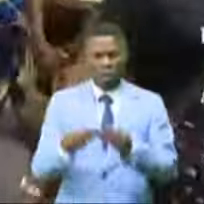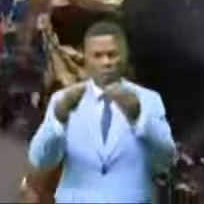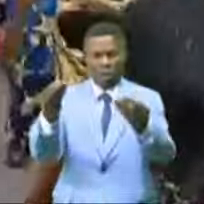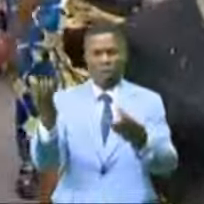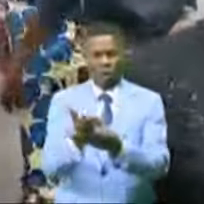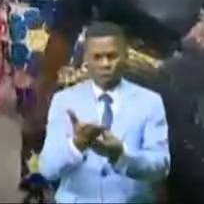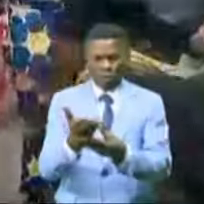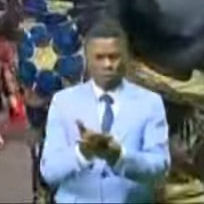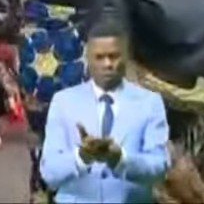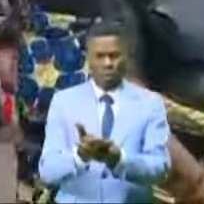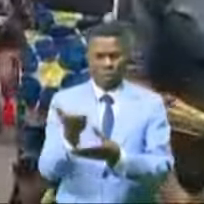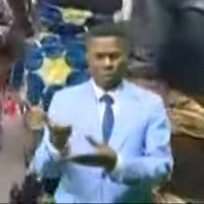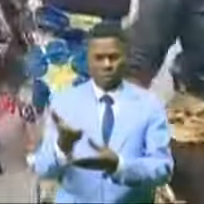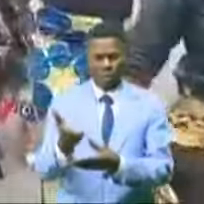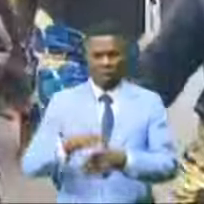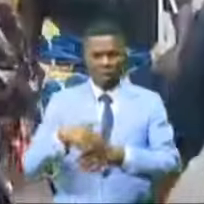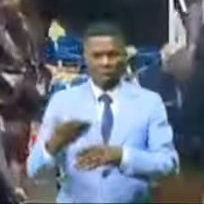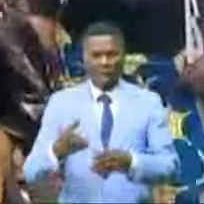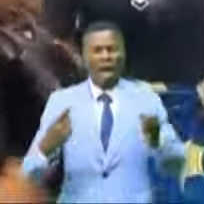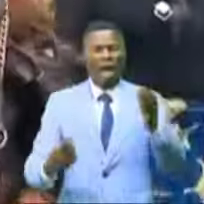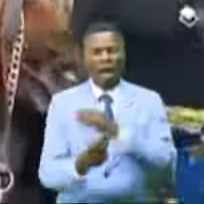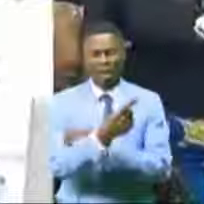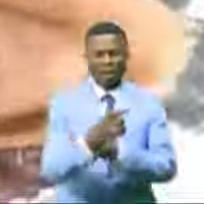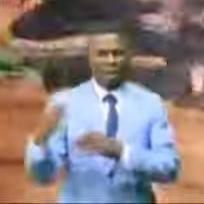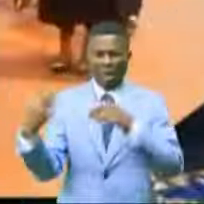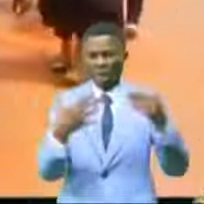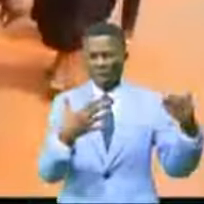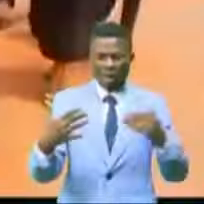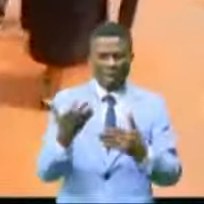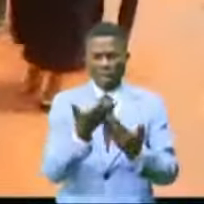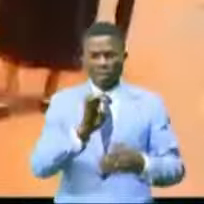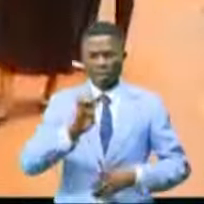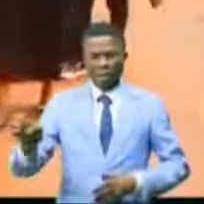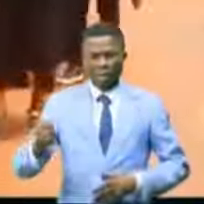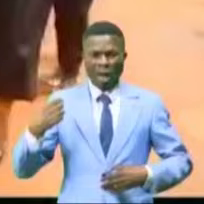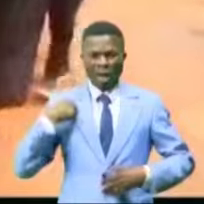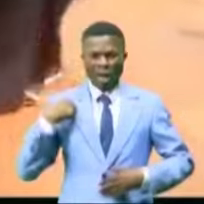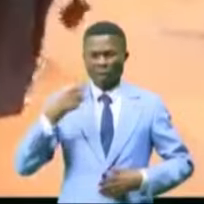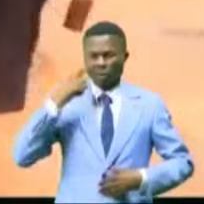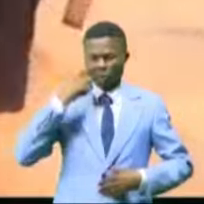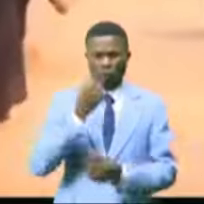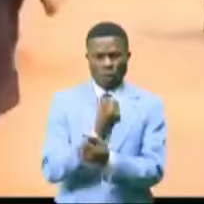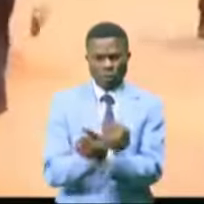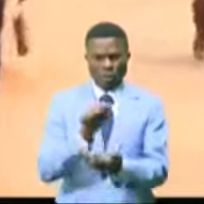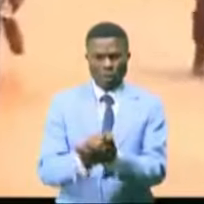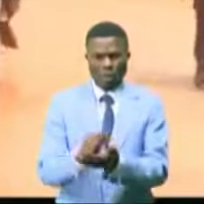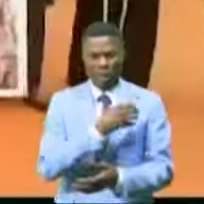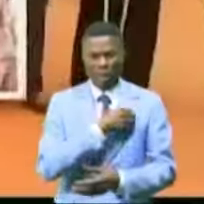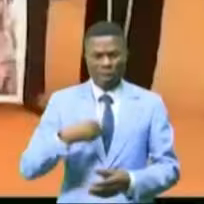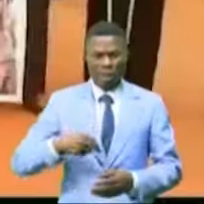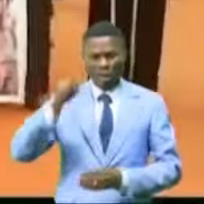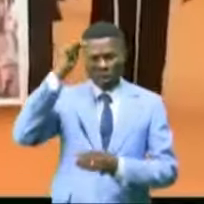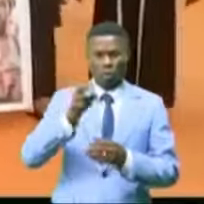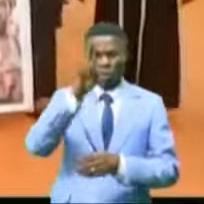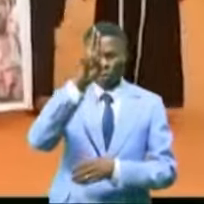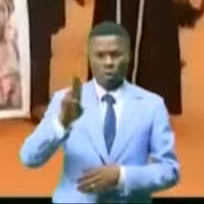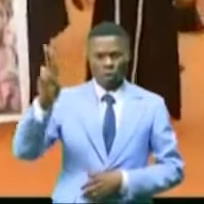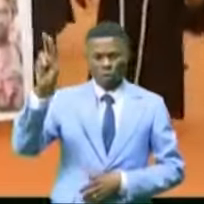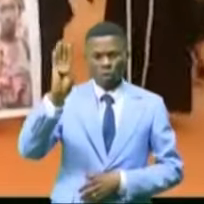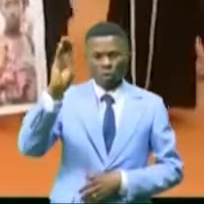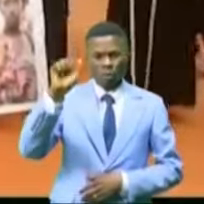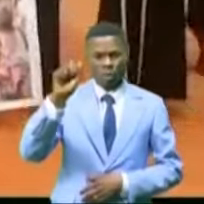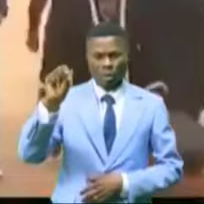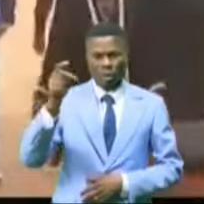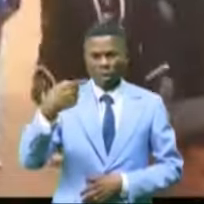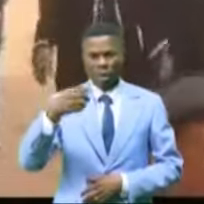leur mémo. Enfin, de dénoncer la guerre à l'Est. Tenue noire également respectée pour les femmes du Nord Ubangi. La journée du